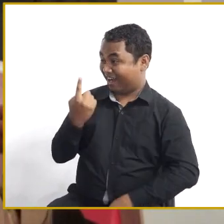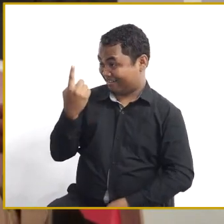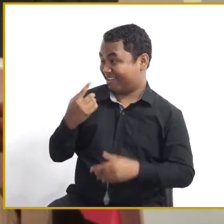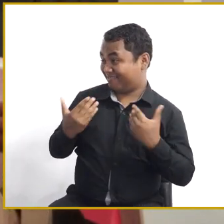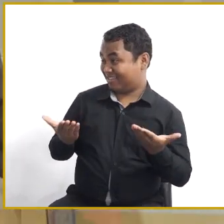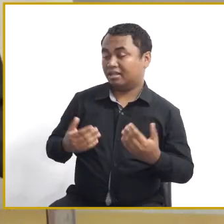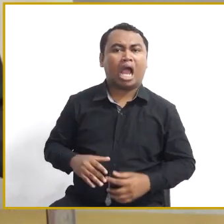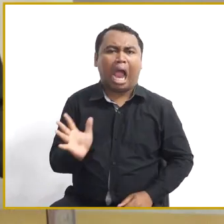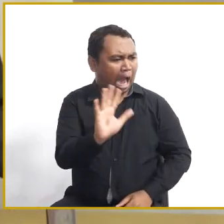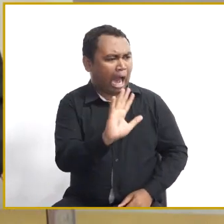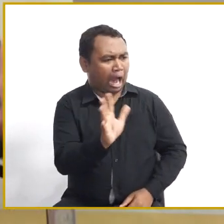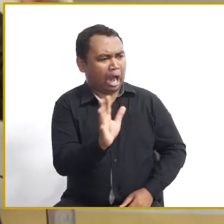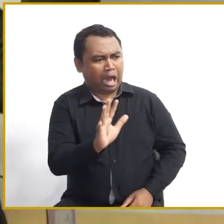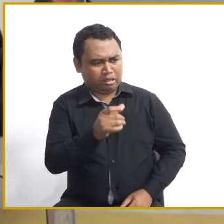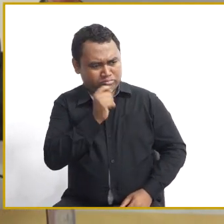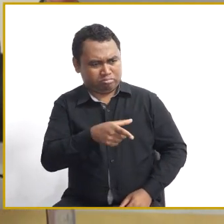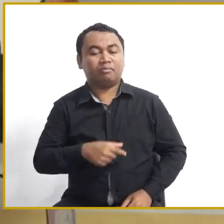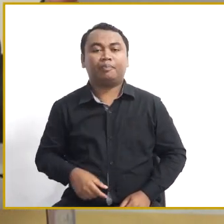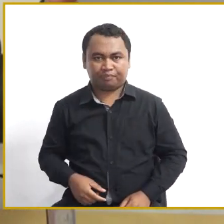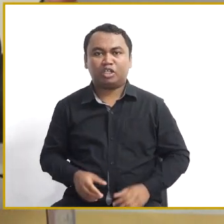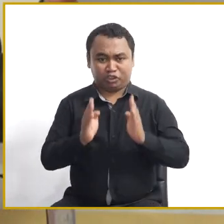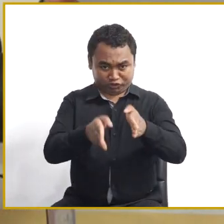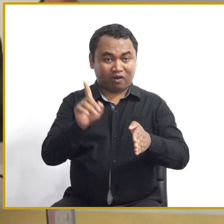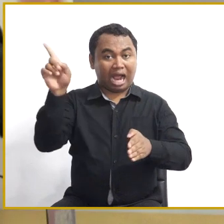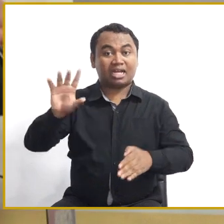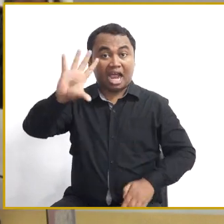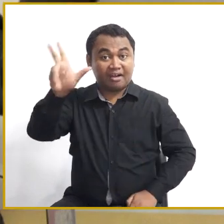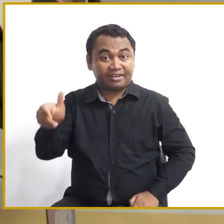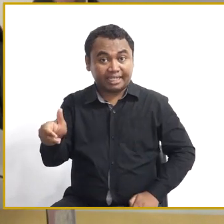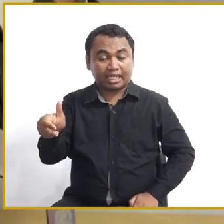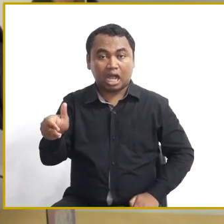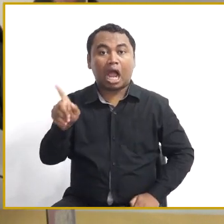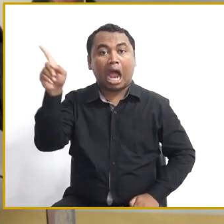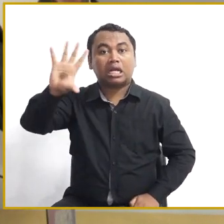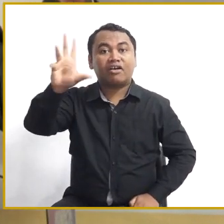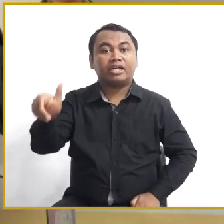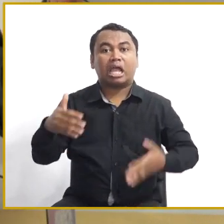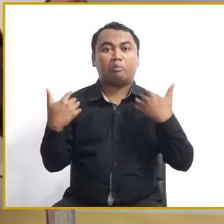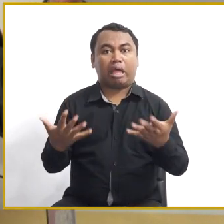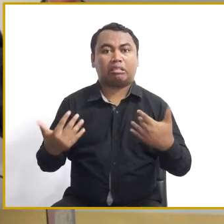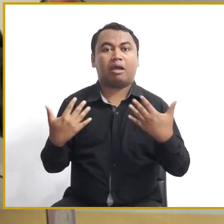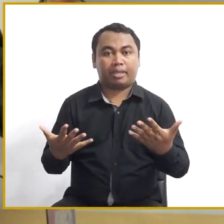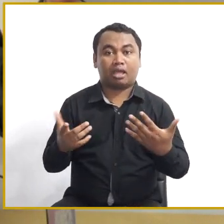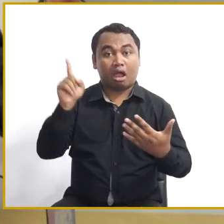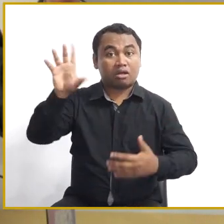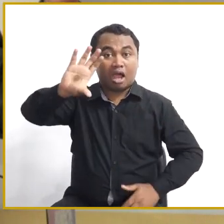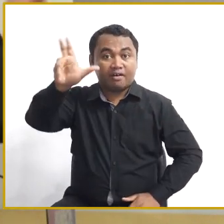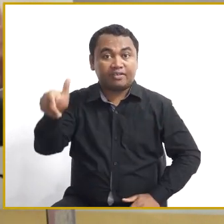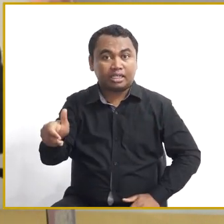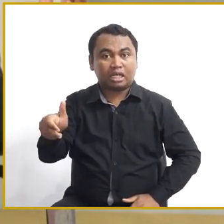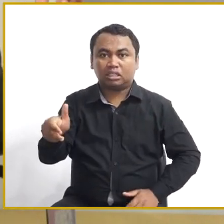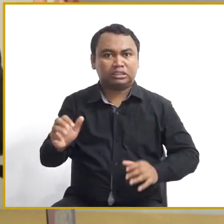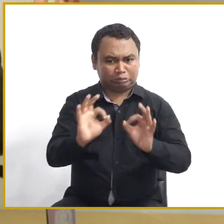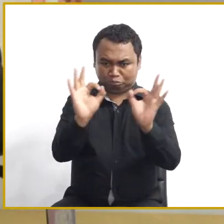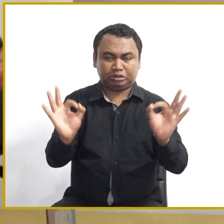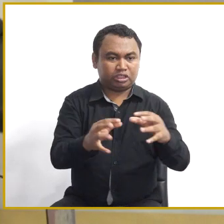resaka antoko politika tokana. Efa fatao any Afrika zany a, jerevo amin'ny faritra afrikanina marobe zao amin'izao fotoana zao a, tsy nametraka